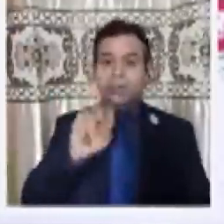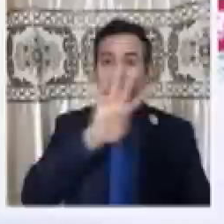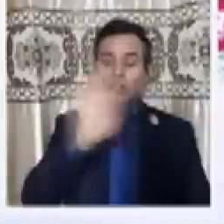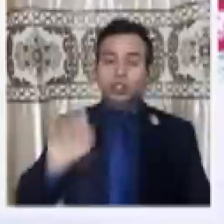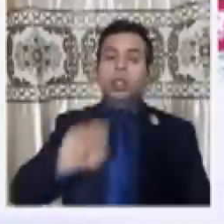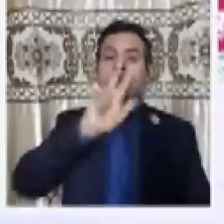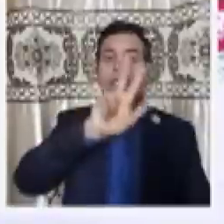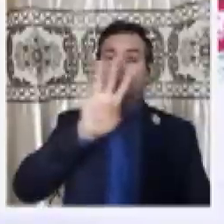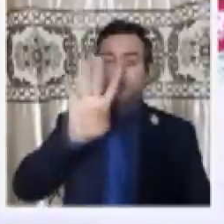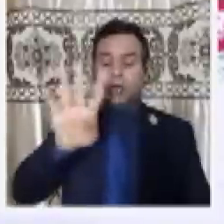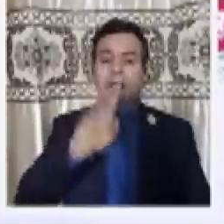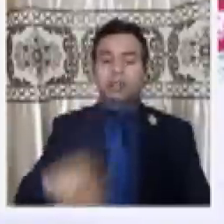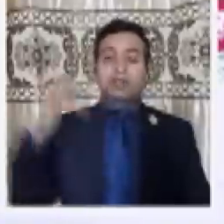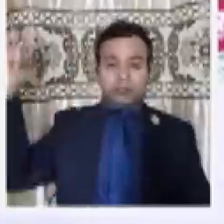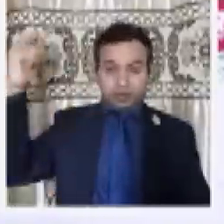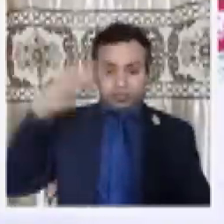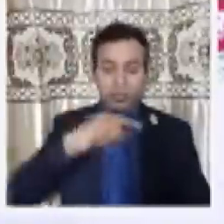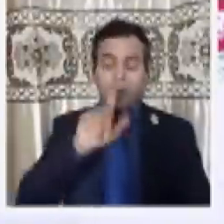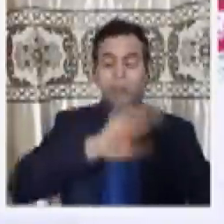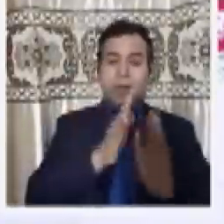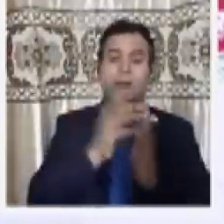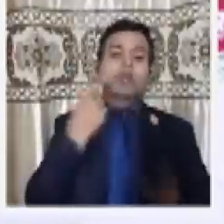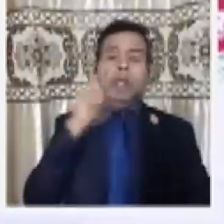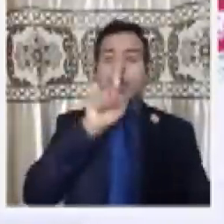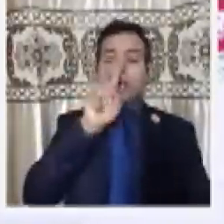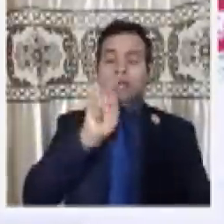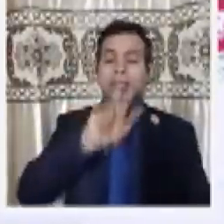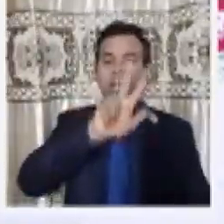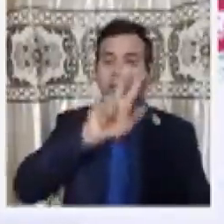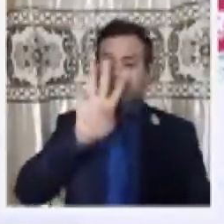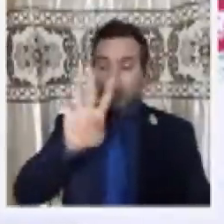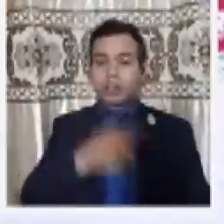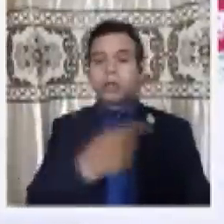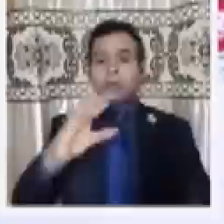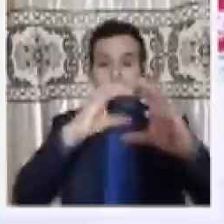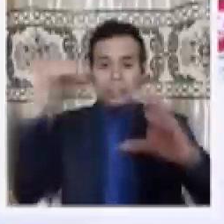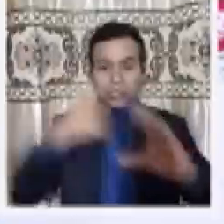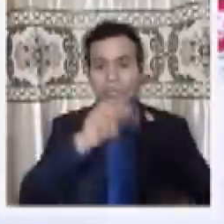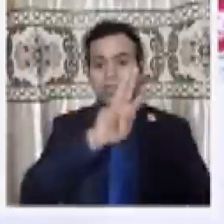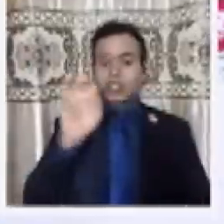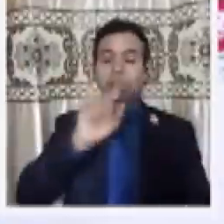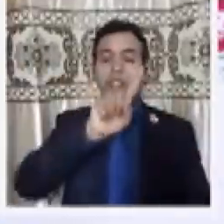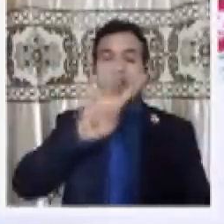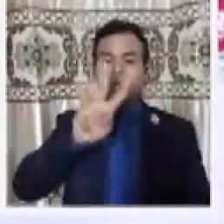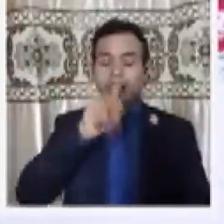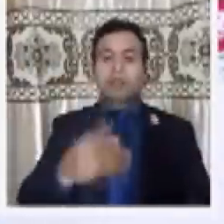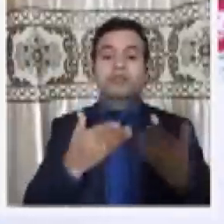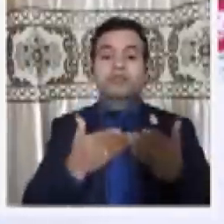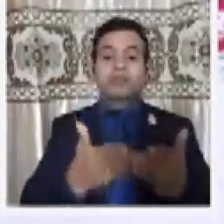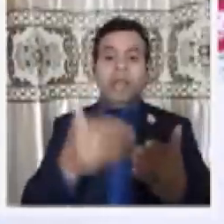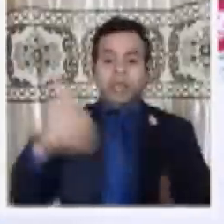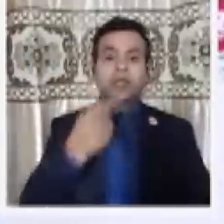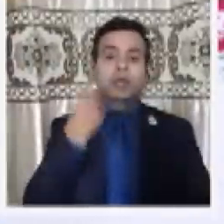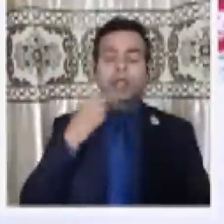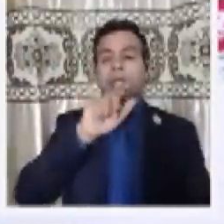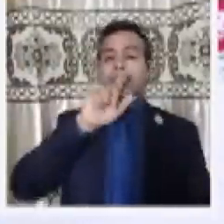24 ঘন্টায় স্ক্রিনিং হয়েছে 1,484 জন, এর মধ্যে 3টি আন্তর্জাতিক বিমানবন্দরে 1,084 জন, সকল